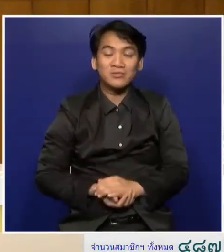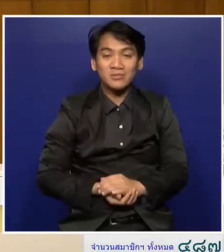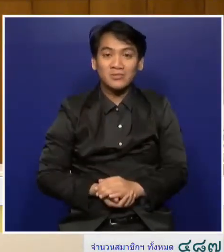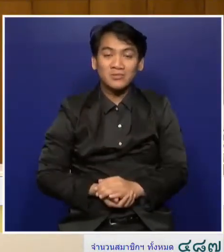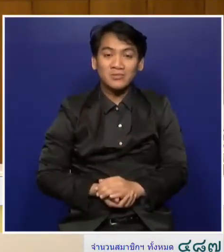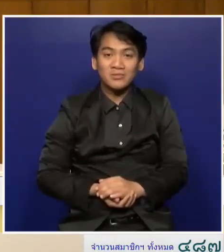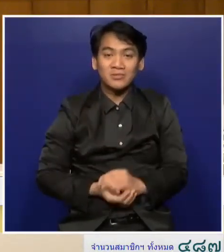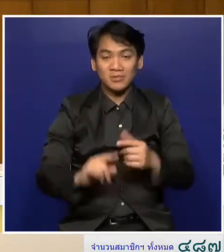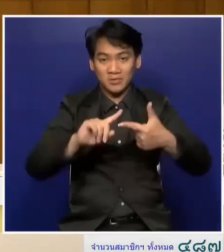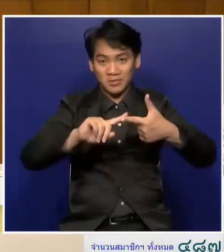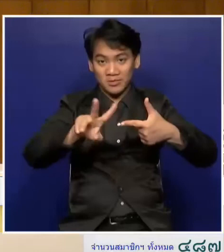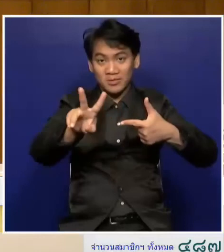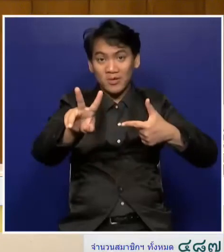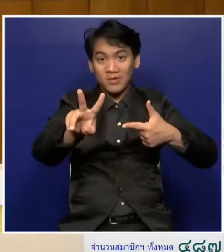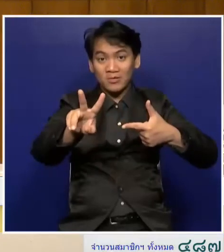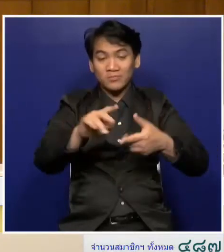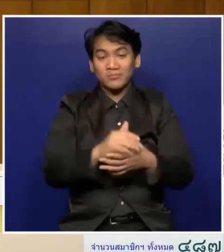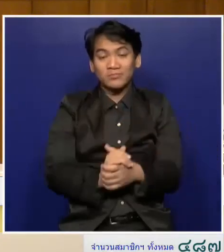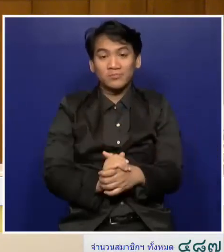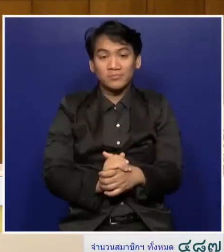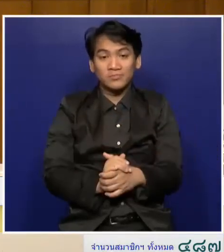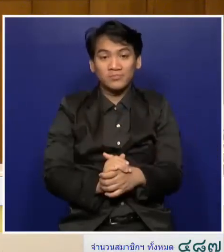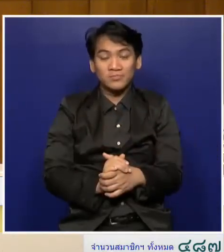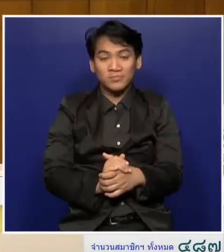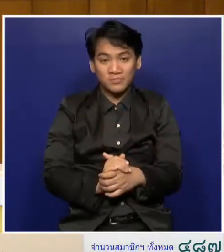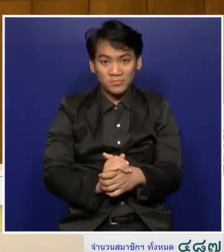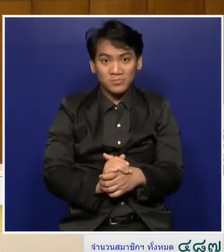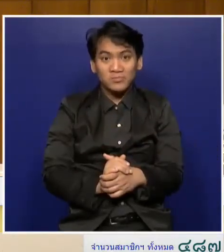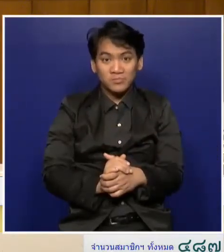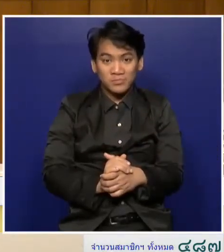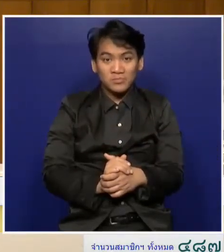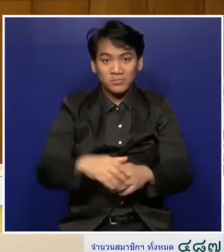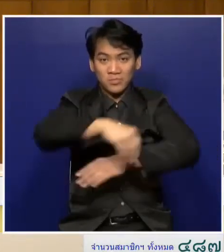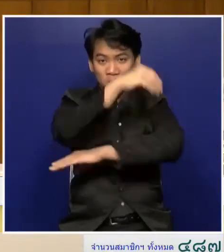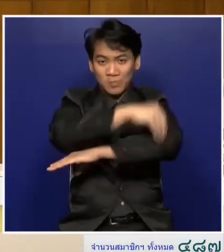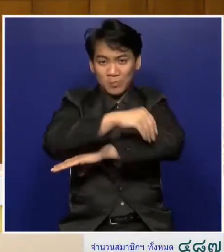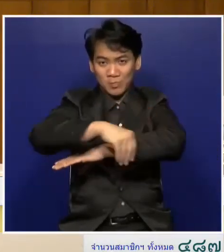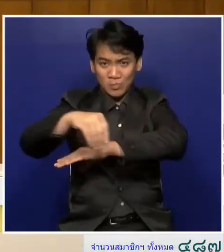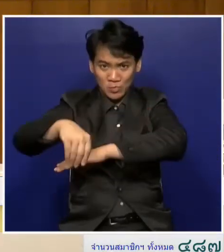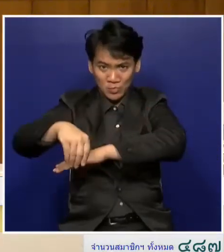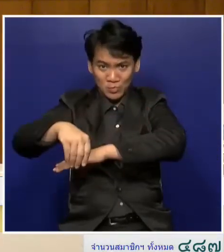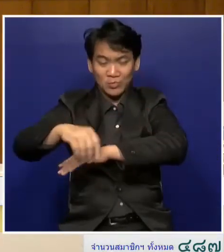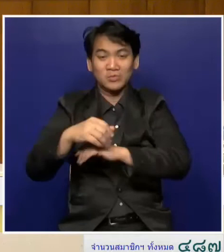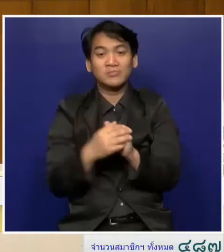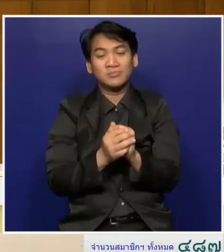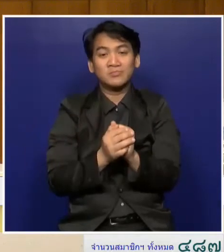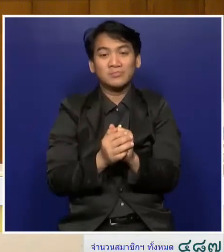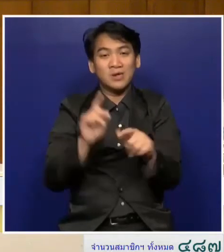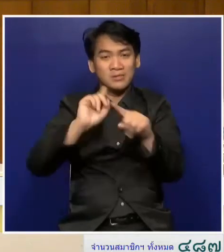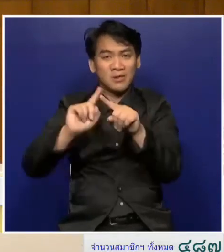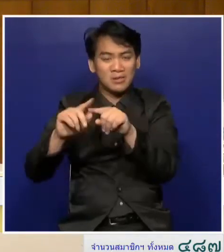อนที่สอง อยากให้มีการตดตามบริมาณการผลิความตองการและผลตอบแทนคือมีการ